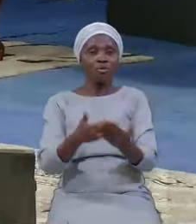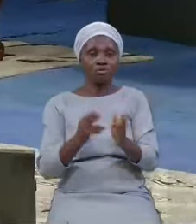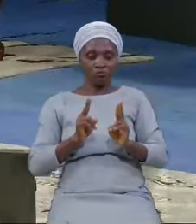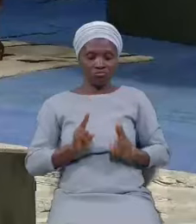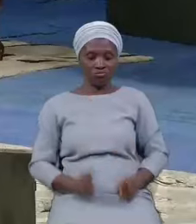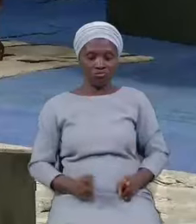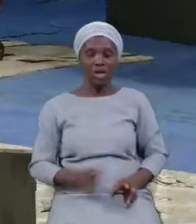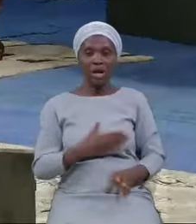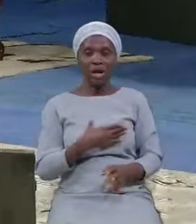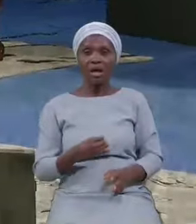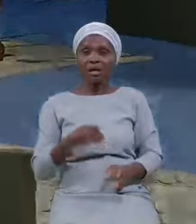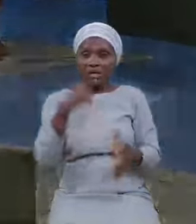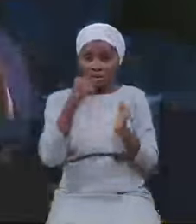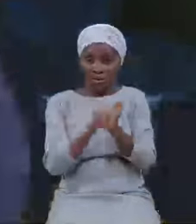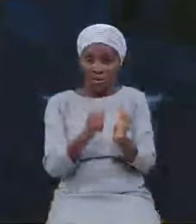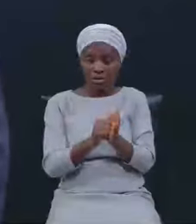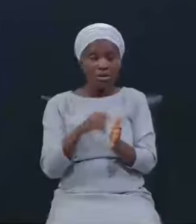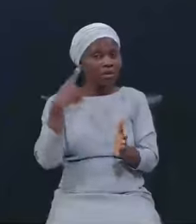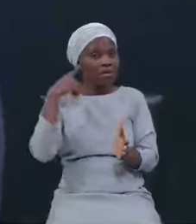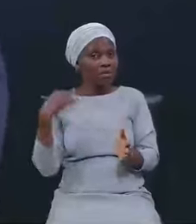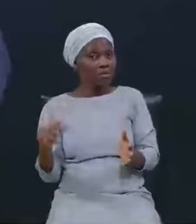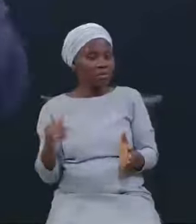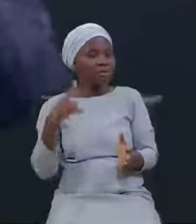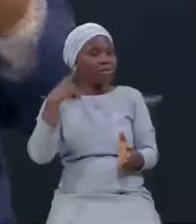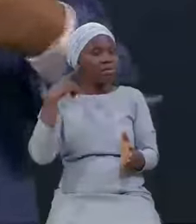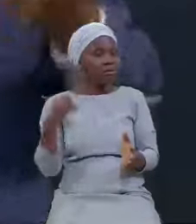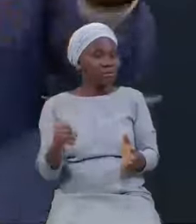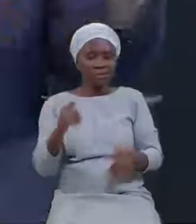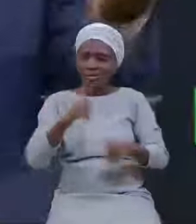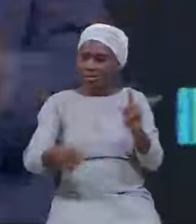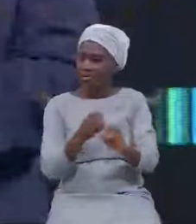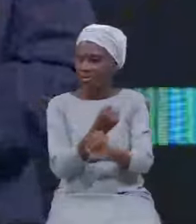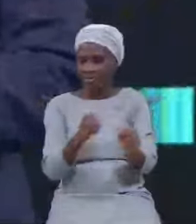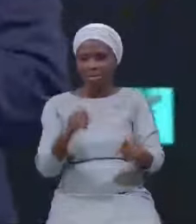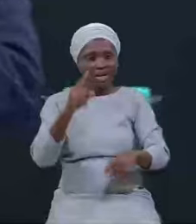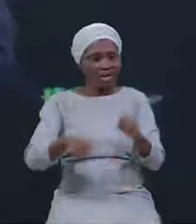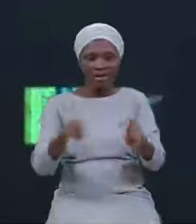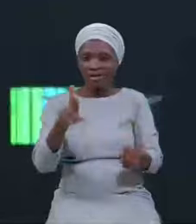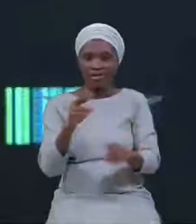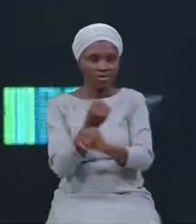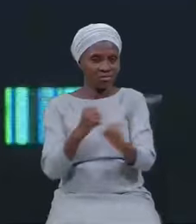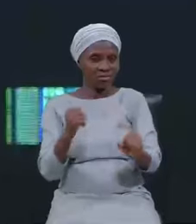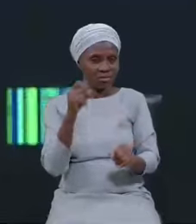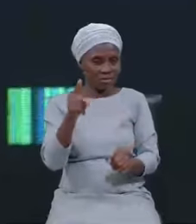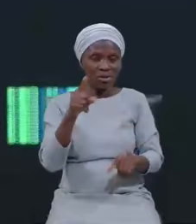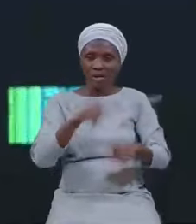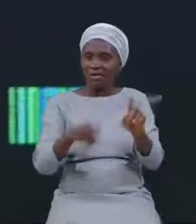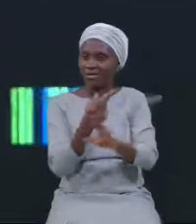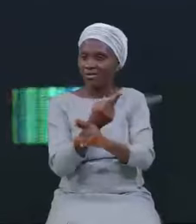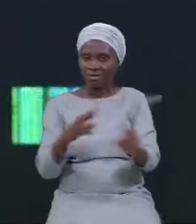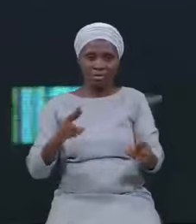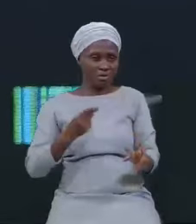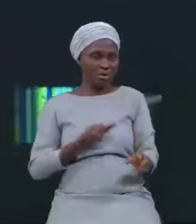l'argent et l'or ne peut pas vous racheter, ne peut pas me racheter, ne peut pas nous racheter de la vaine manière